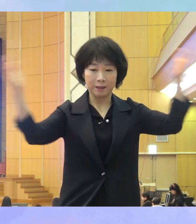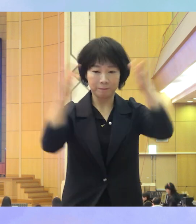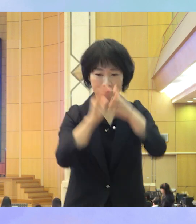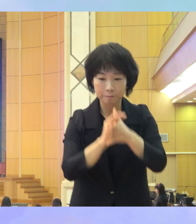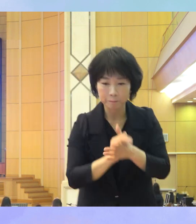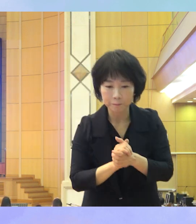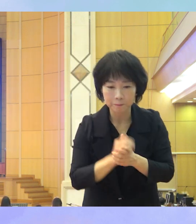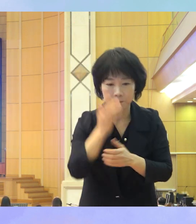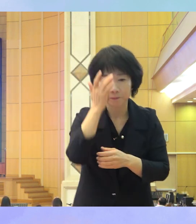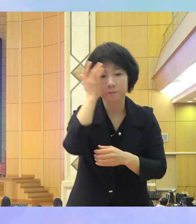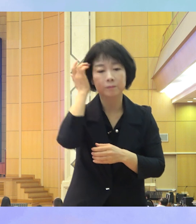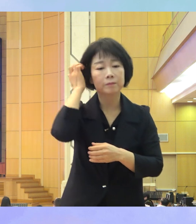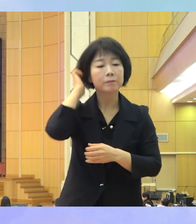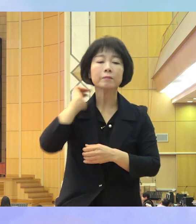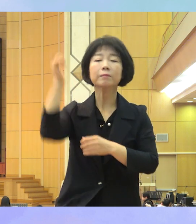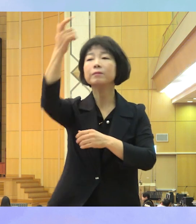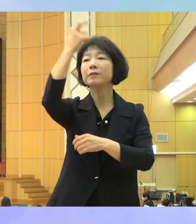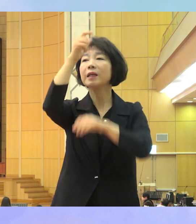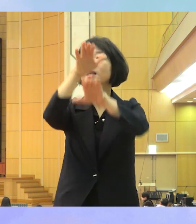하나님,